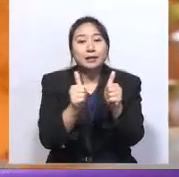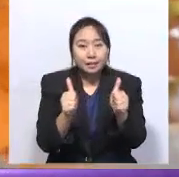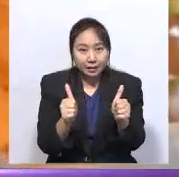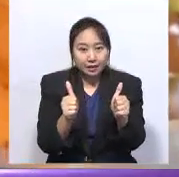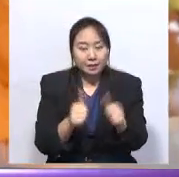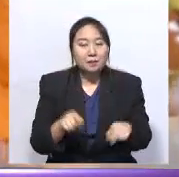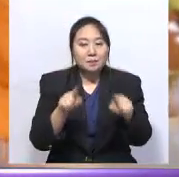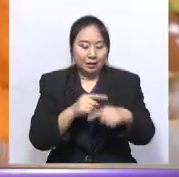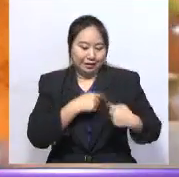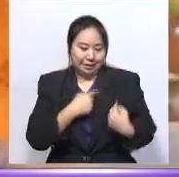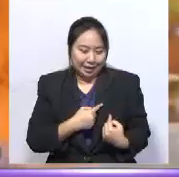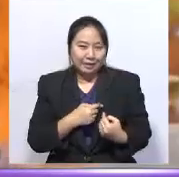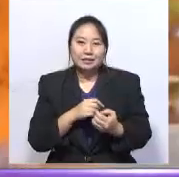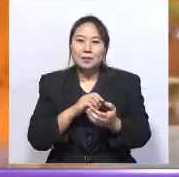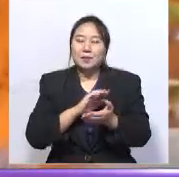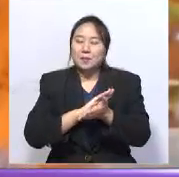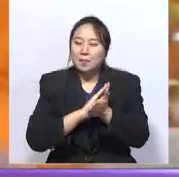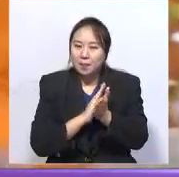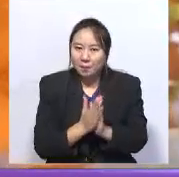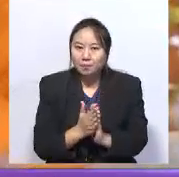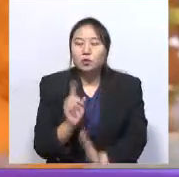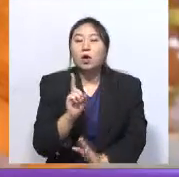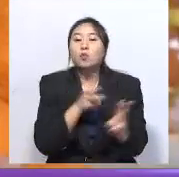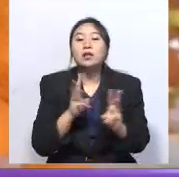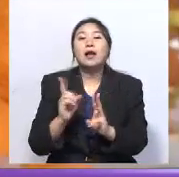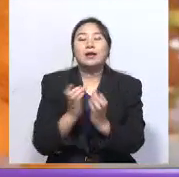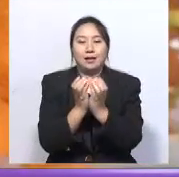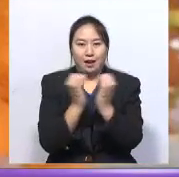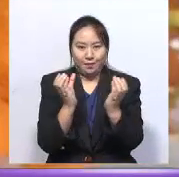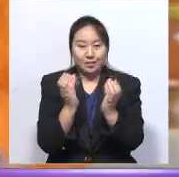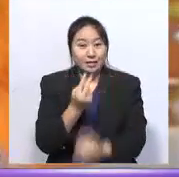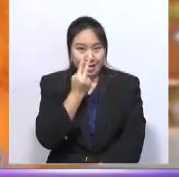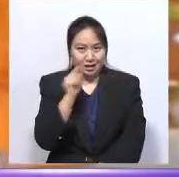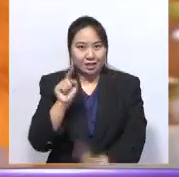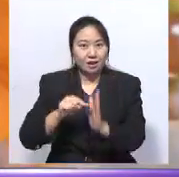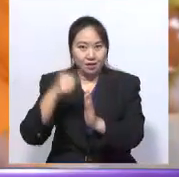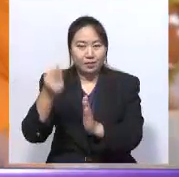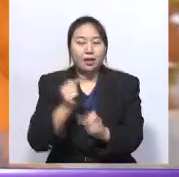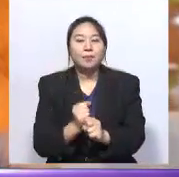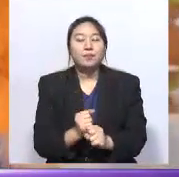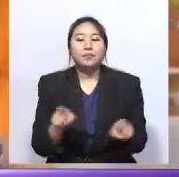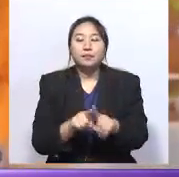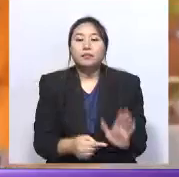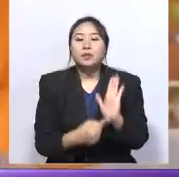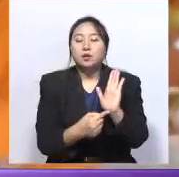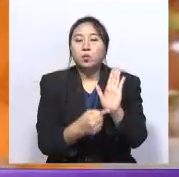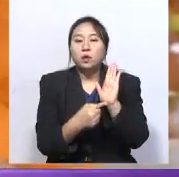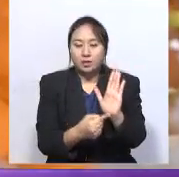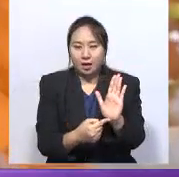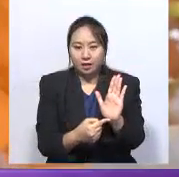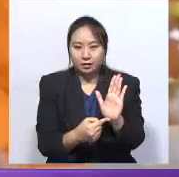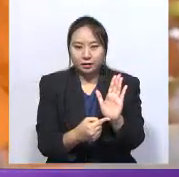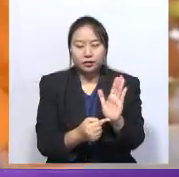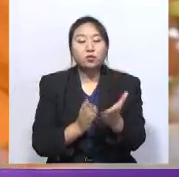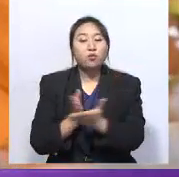ณะขัดเกลาจิตใจในด้านการปฏิบัติธรรมครับอย่างที่เห็นนี่แหละครับที่จะเริ่มเนี่ยครับจะเป็นตัวอย่างให้